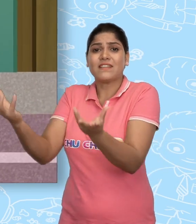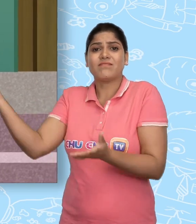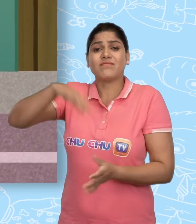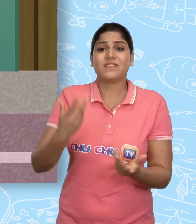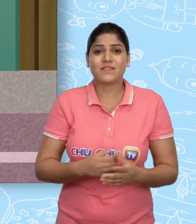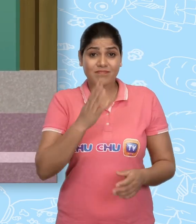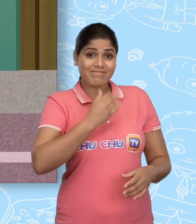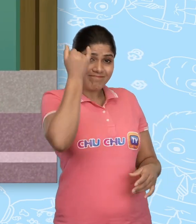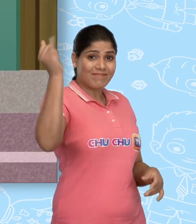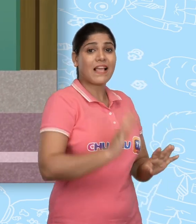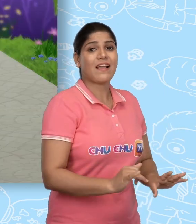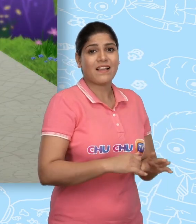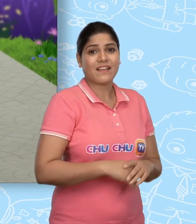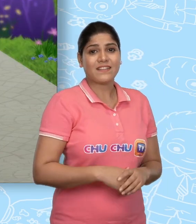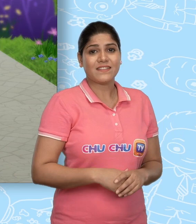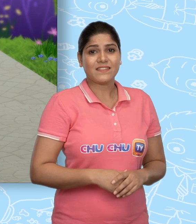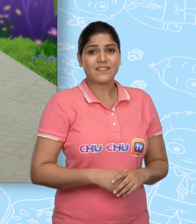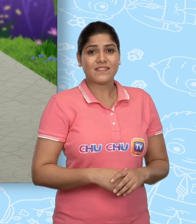ये चीजें कहाँ से आई हैं।